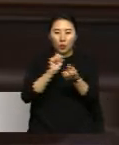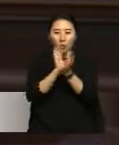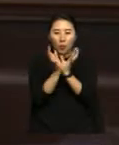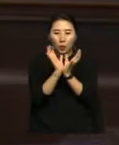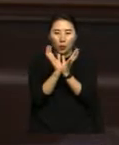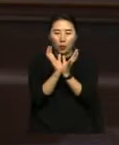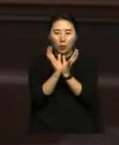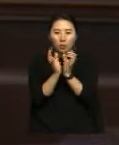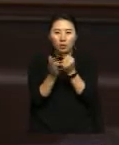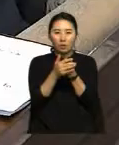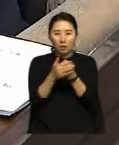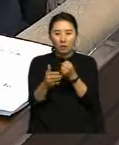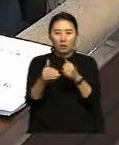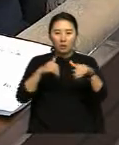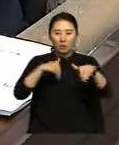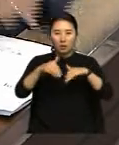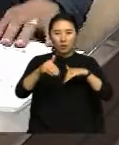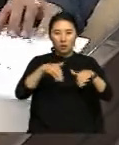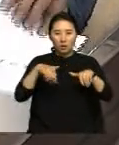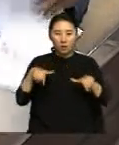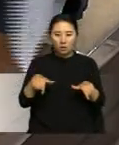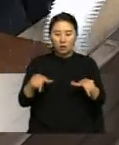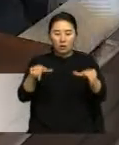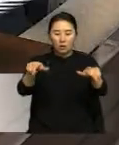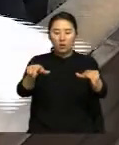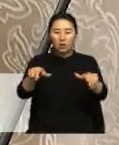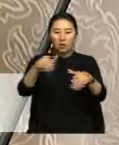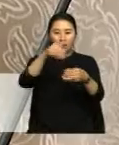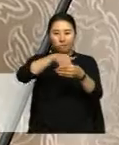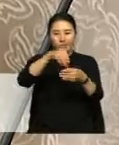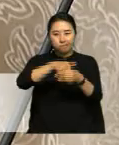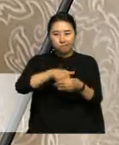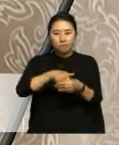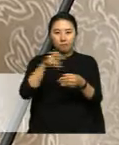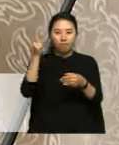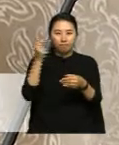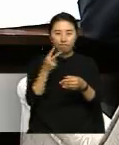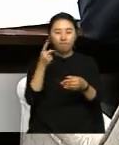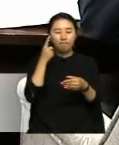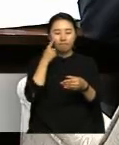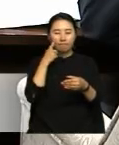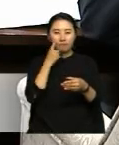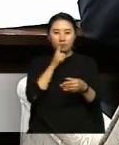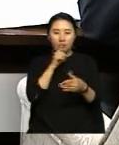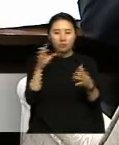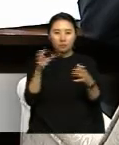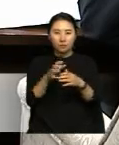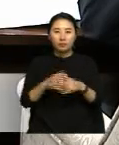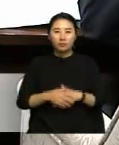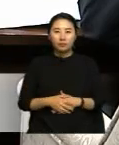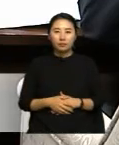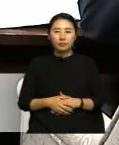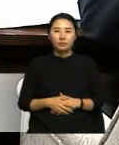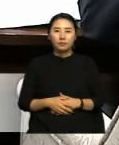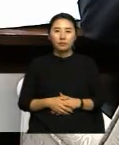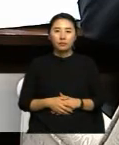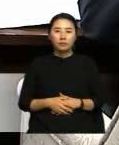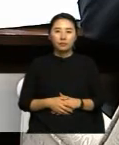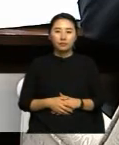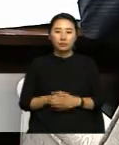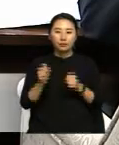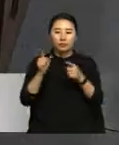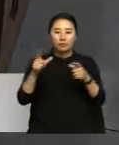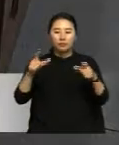황매화인 만큼 보도와 중앙분리대, 자투리 땅에 황매화를 다시 심자는 주장이 제기됐습니다. 이를